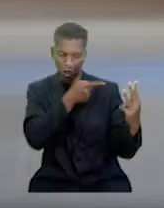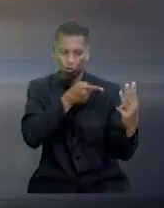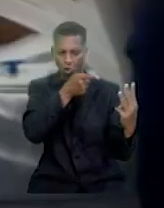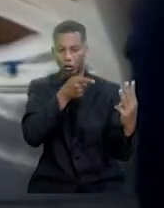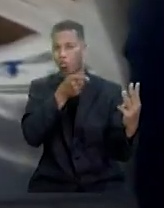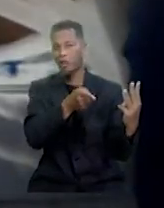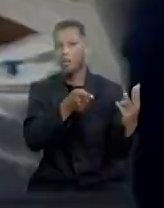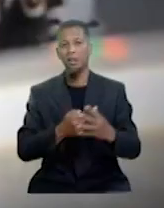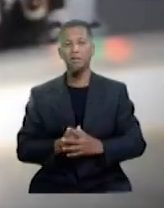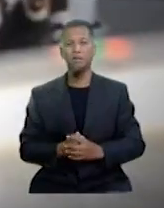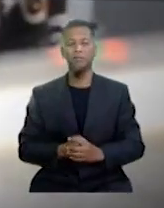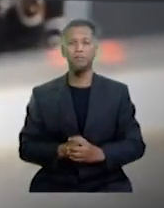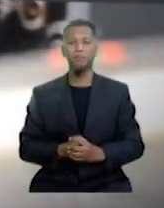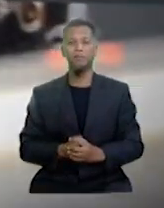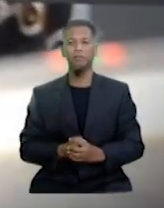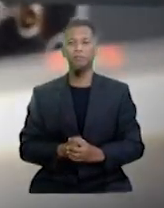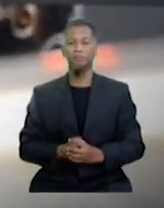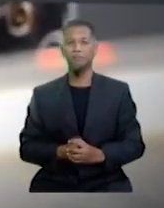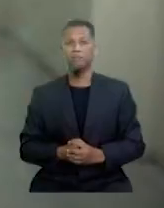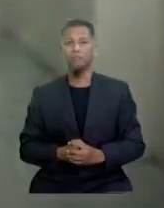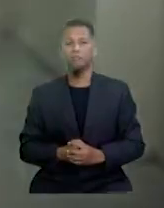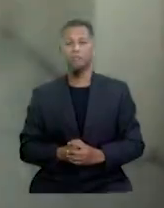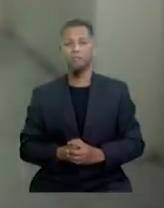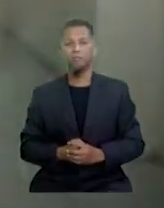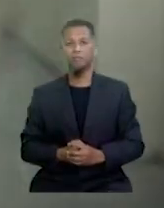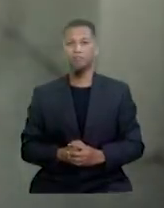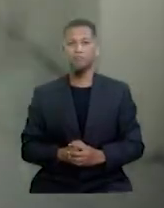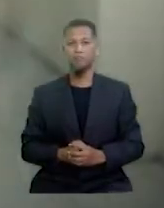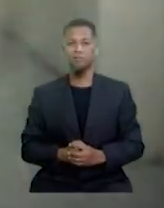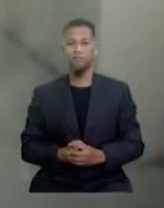Dari Jakarta, Enggar Bagus, Muhammad Faisal, iNews melaporkan.